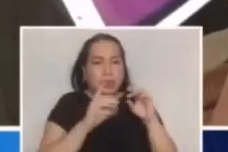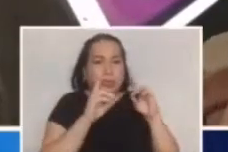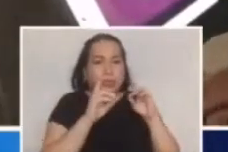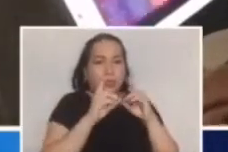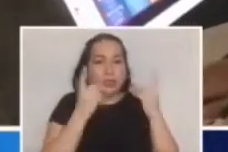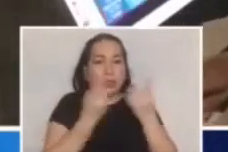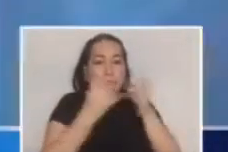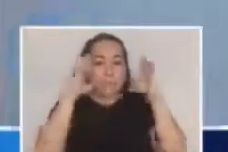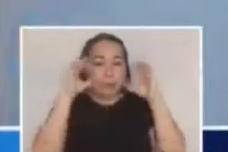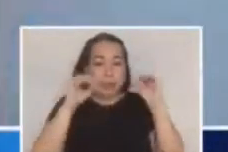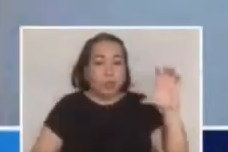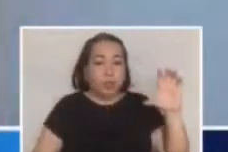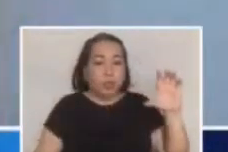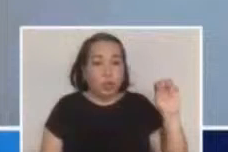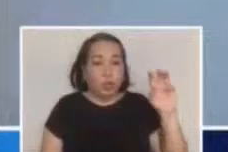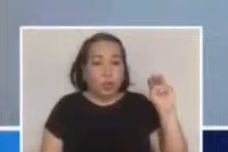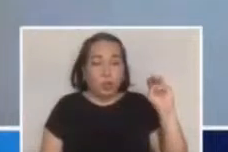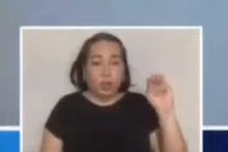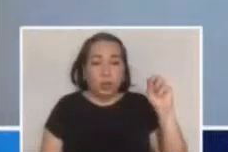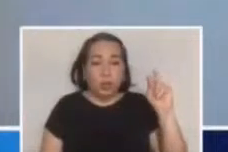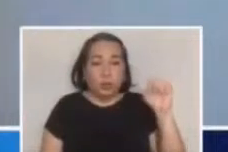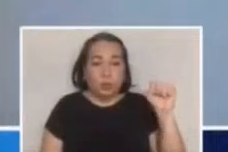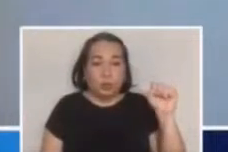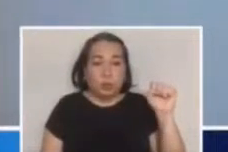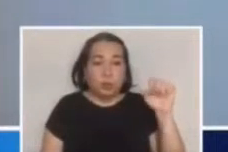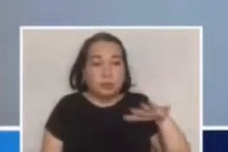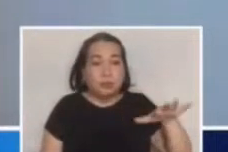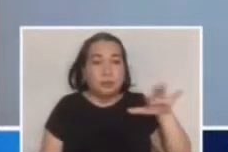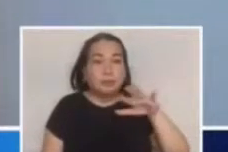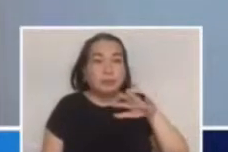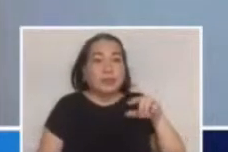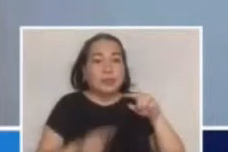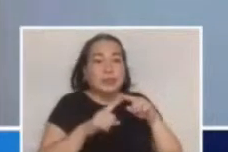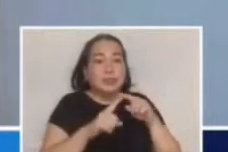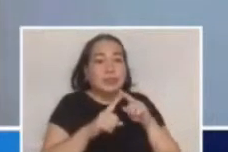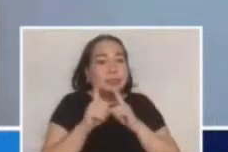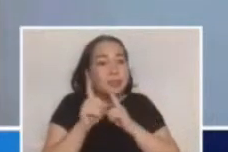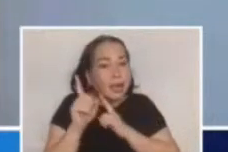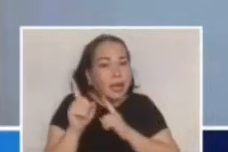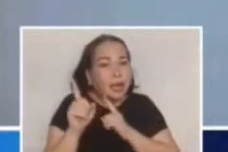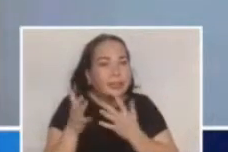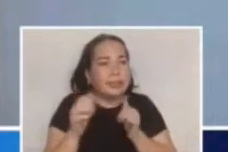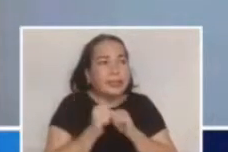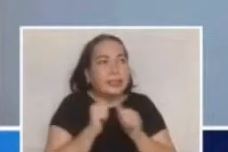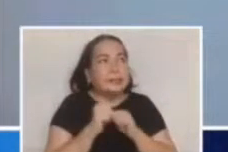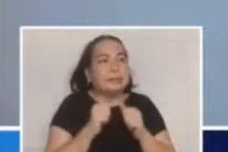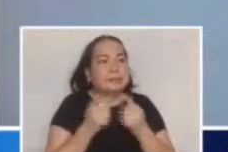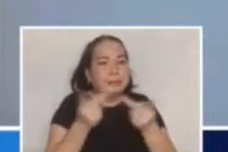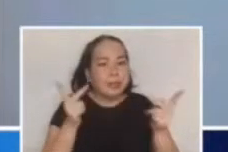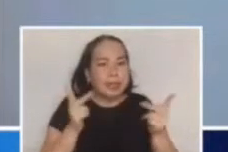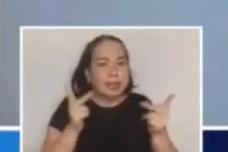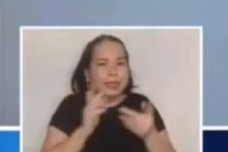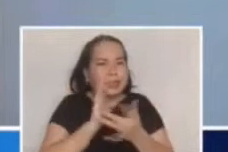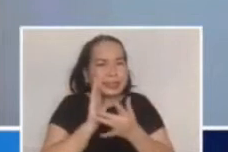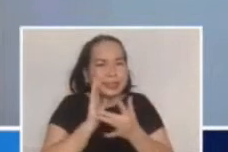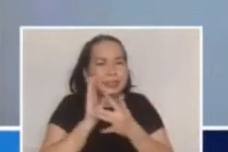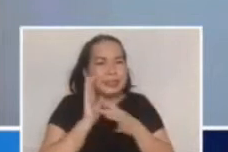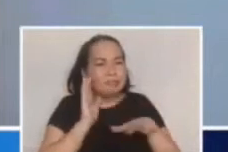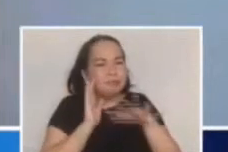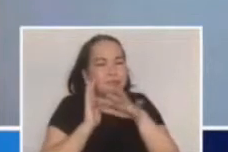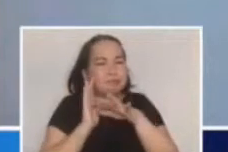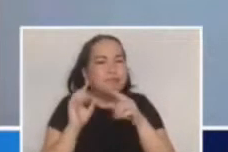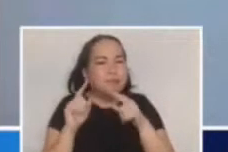ng i-launch. At ini-expect natin na sa buwan ng Agosto talagang malawakan ang paggamit sa